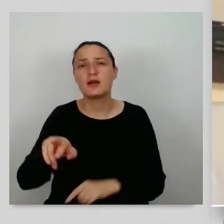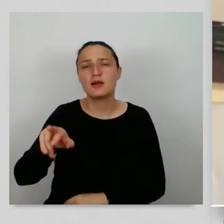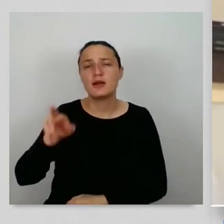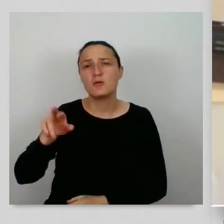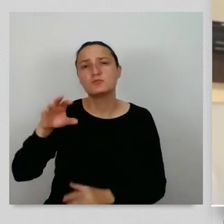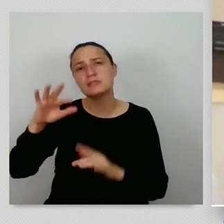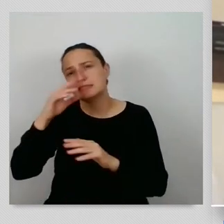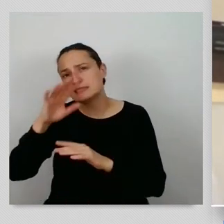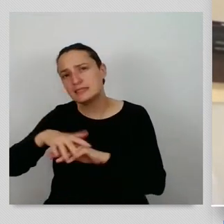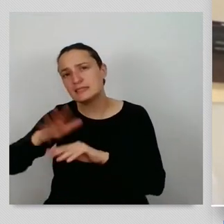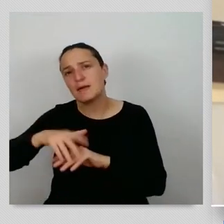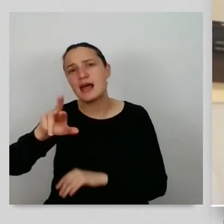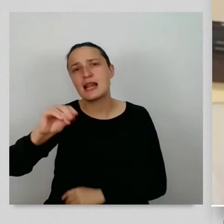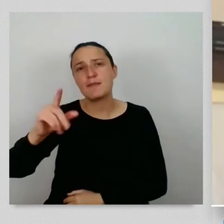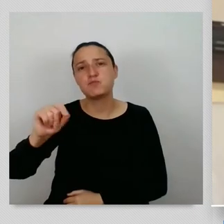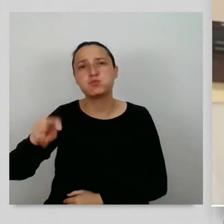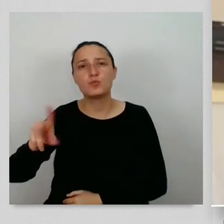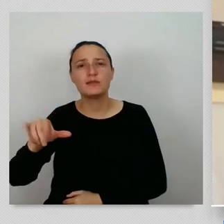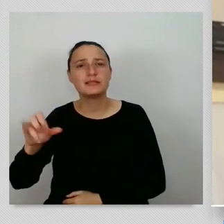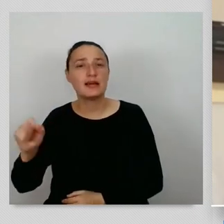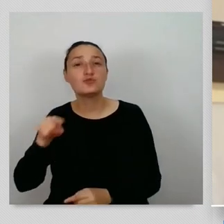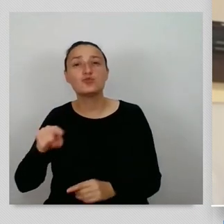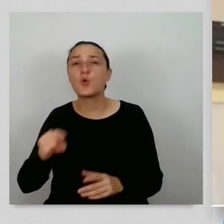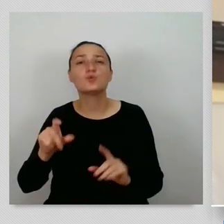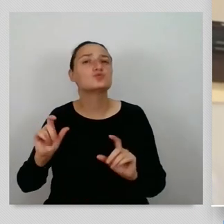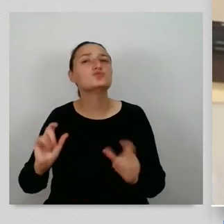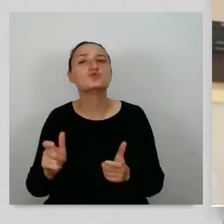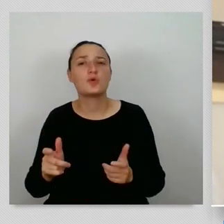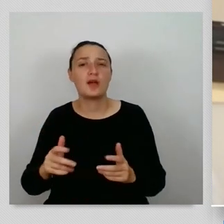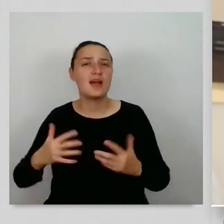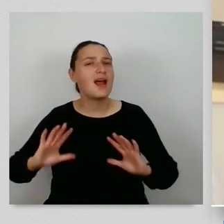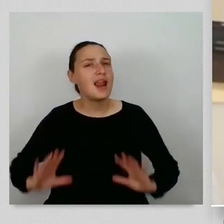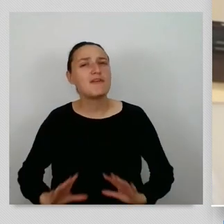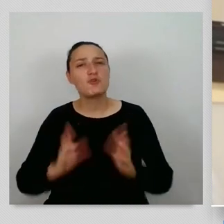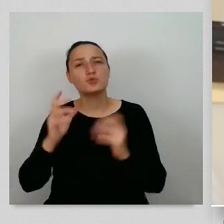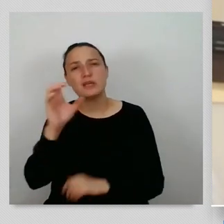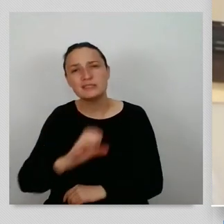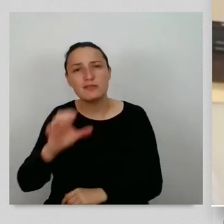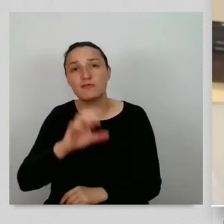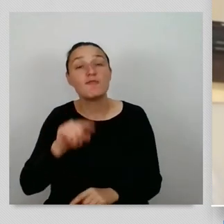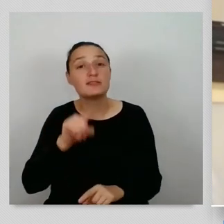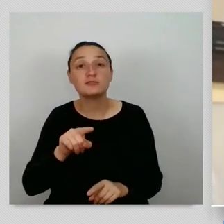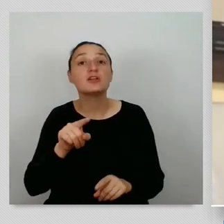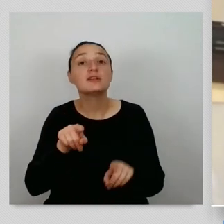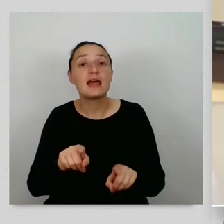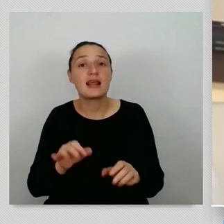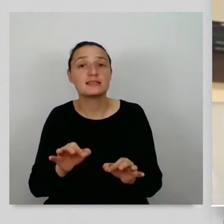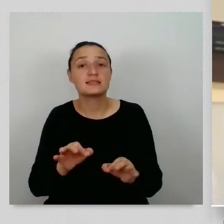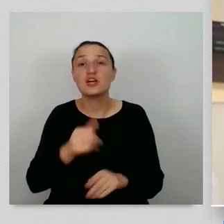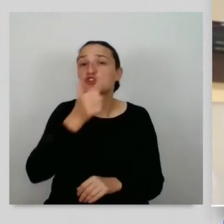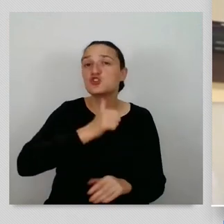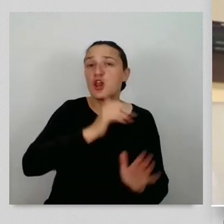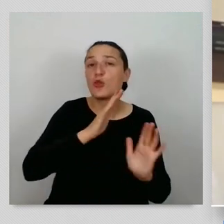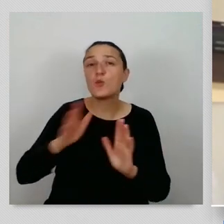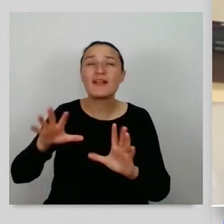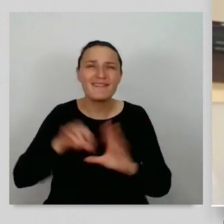wbrew pozorom, służy rewolucja cyfrowa. Zielony Ład jest ładem cyfrowym, bo ta cyfrowa